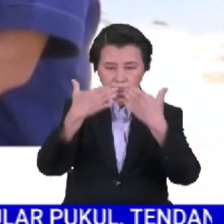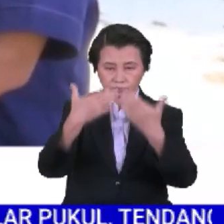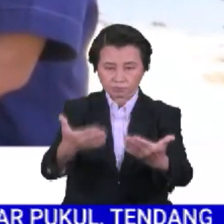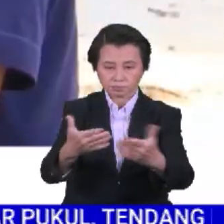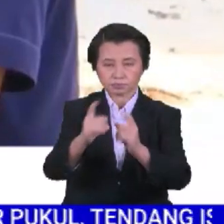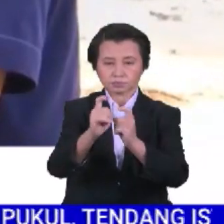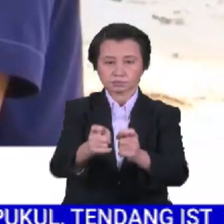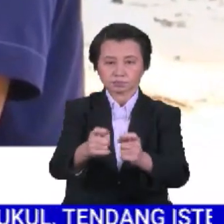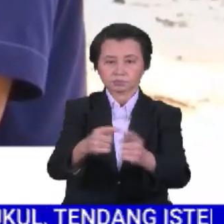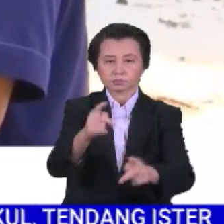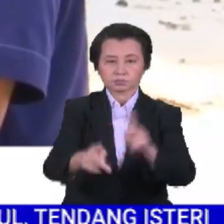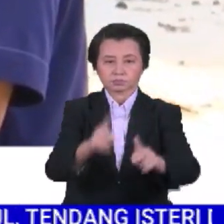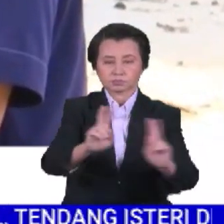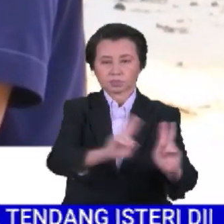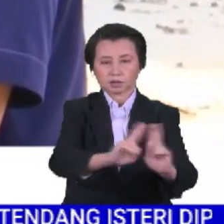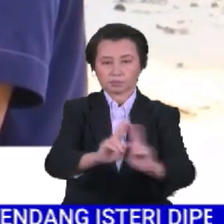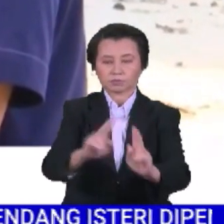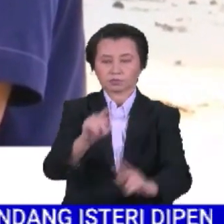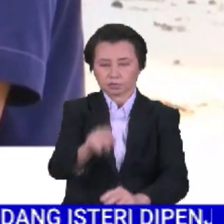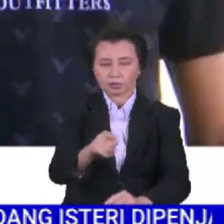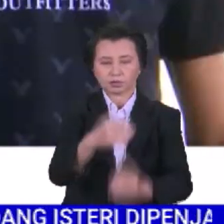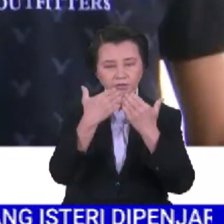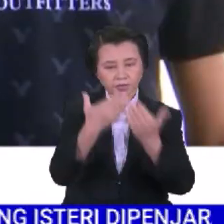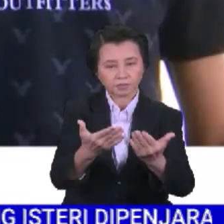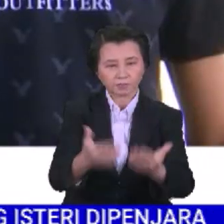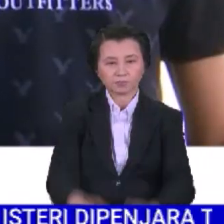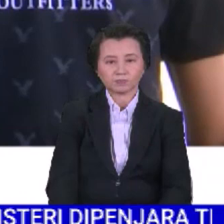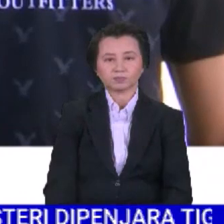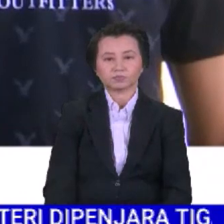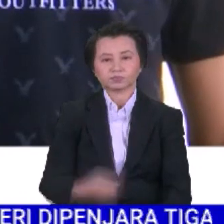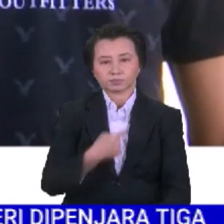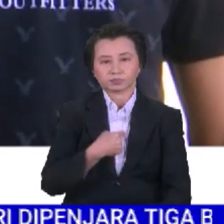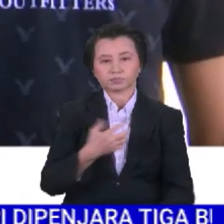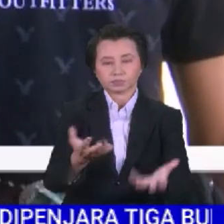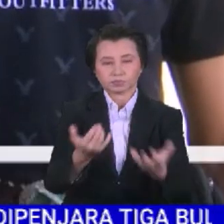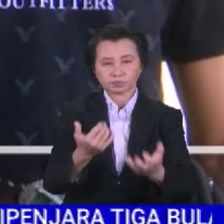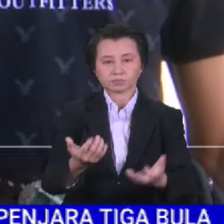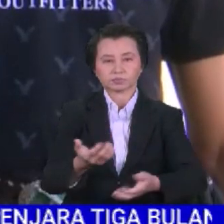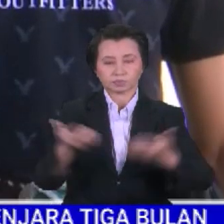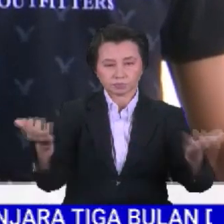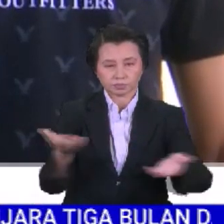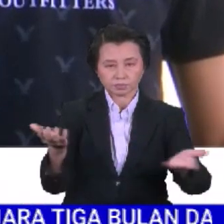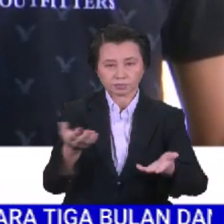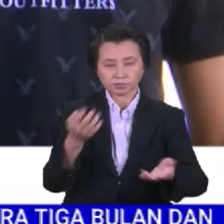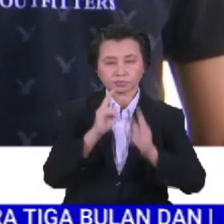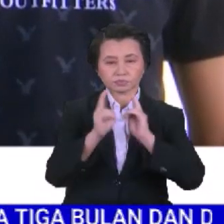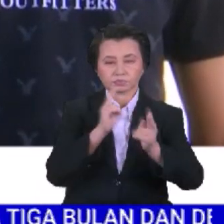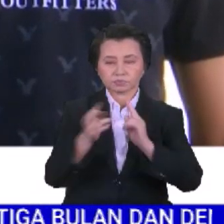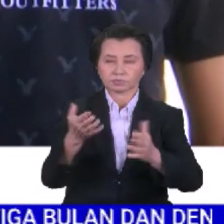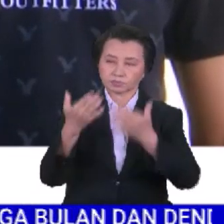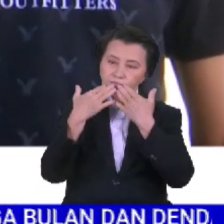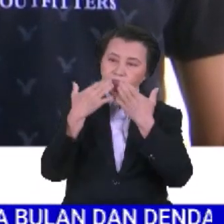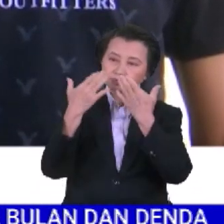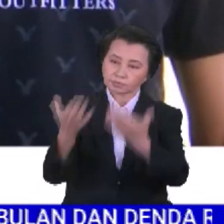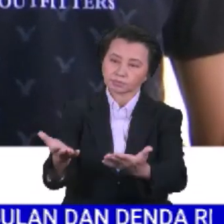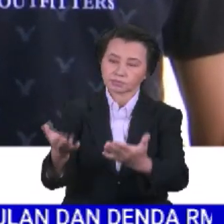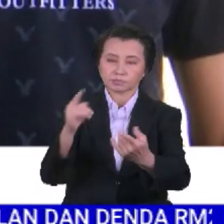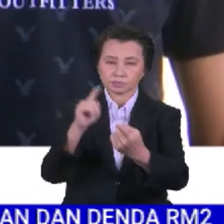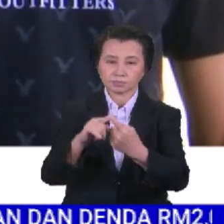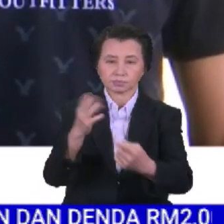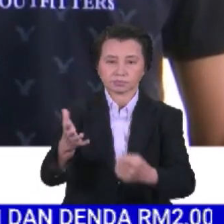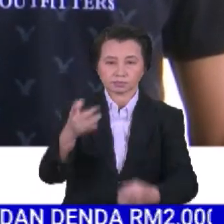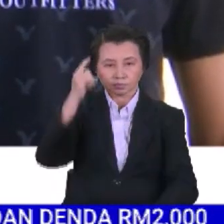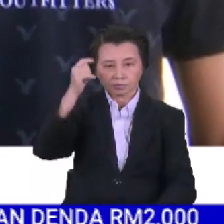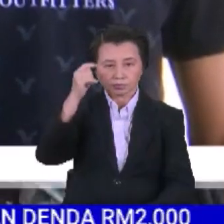hati kepada penduduk Kampung berkenaan saya juga ingin mengambil kesempatan mengucapkan terima kasih kepada